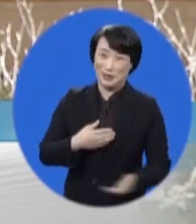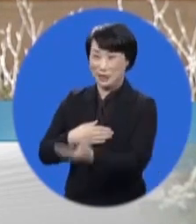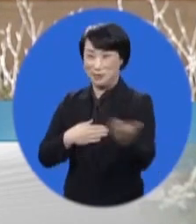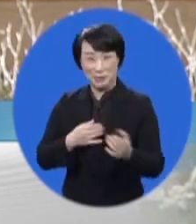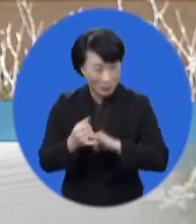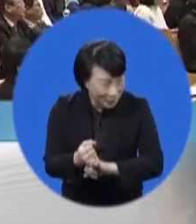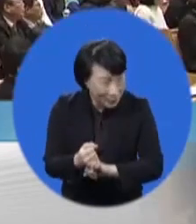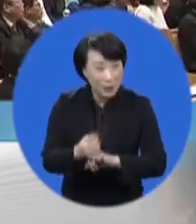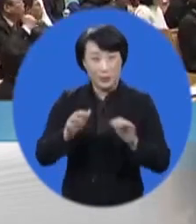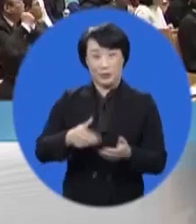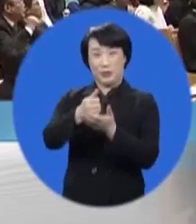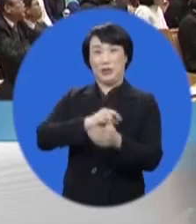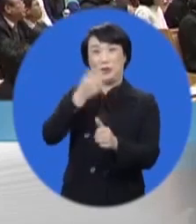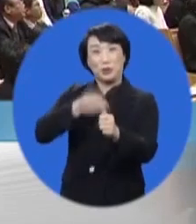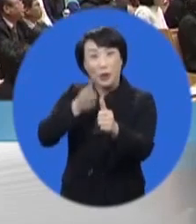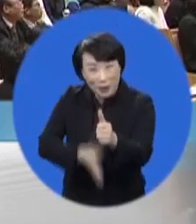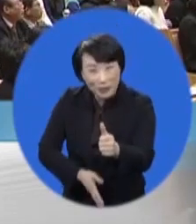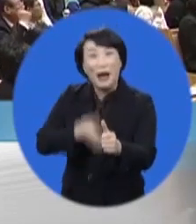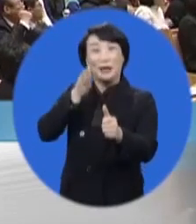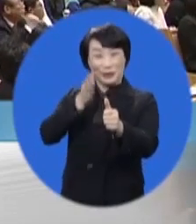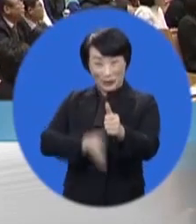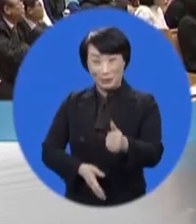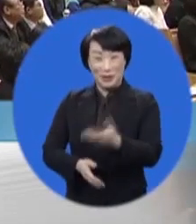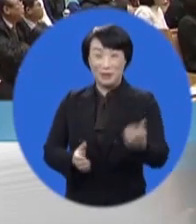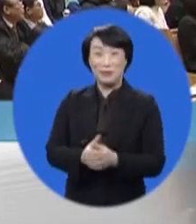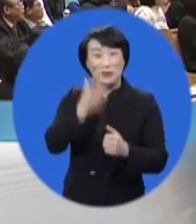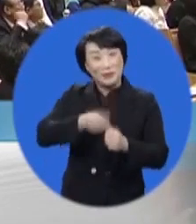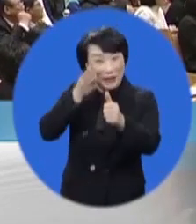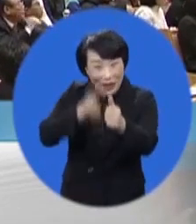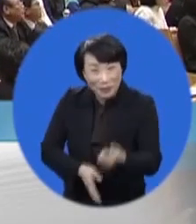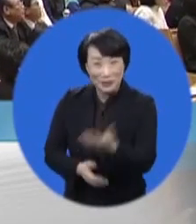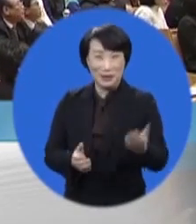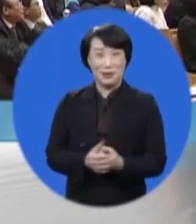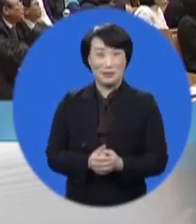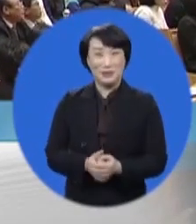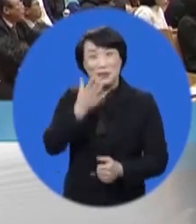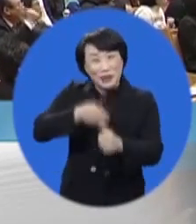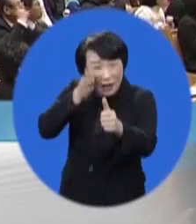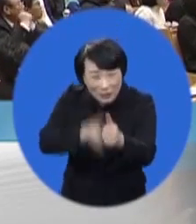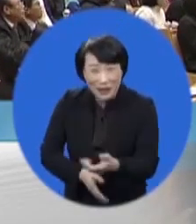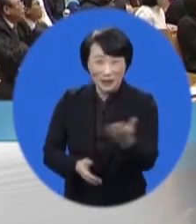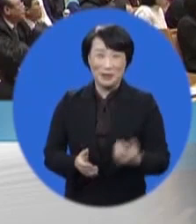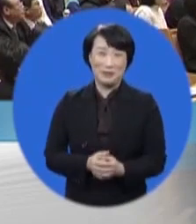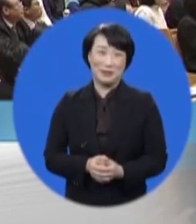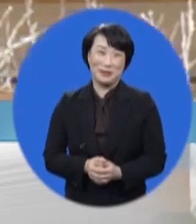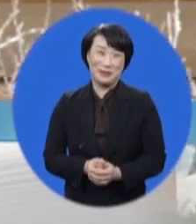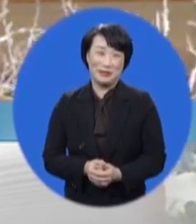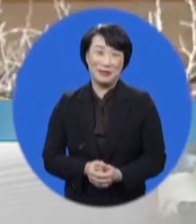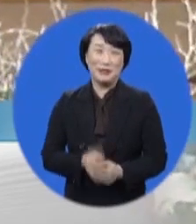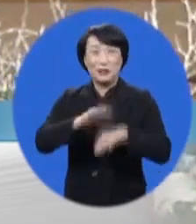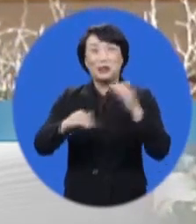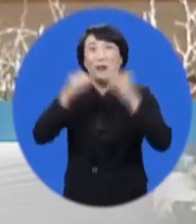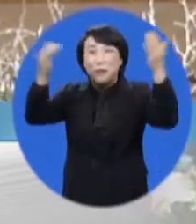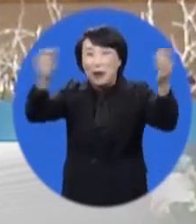되기를 주님의 이름으로 축원합니다. 축원합니다. 축원합니다. 축원합니다. 두